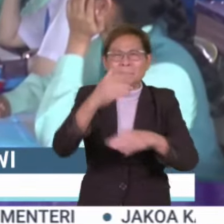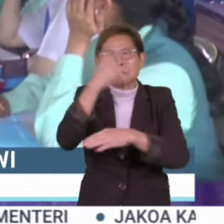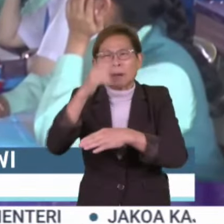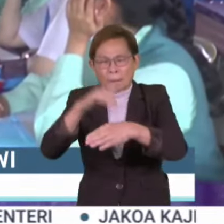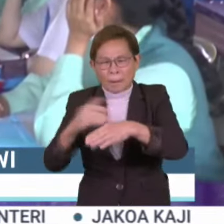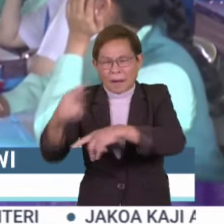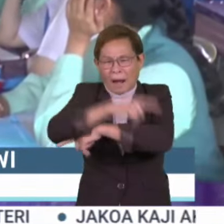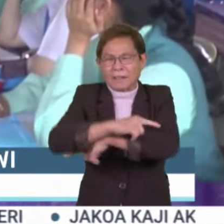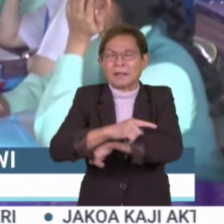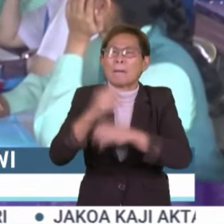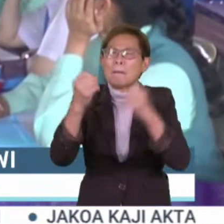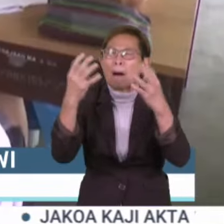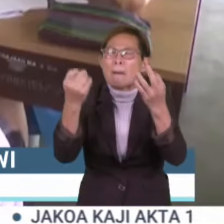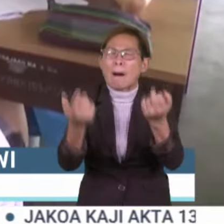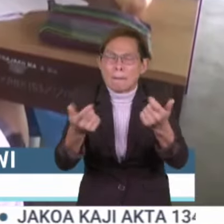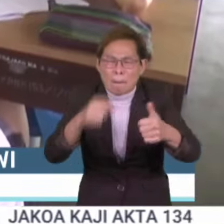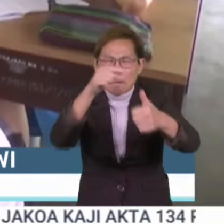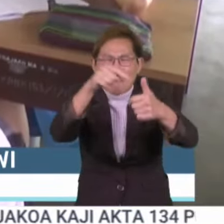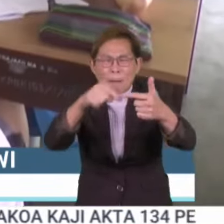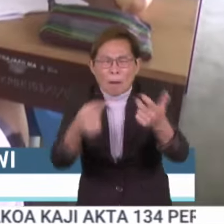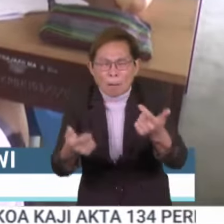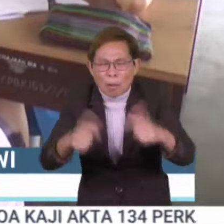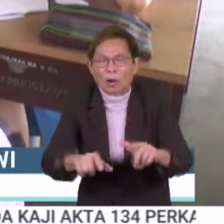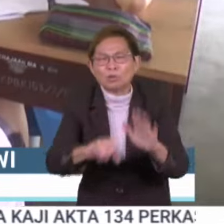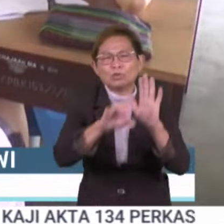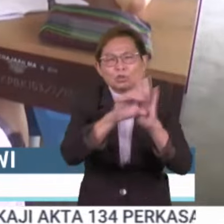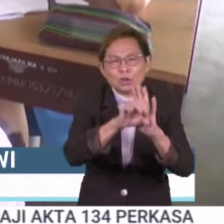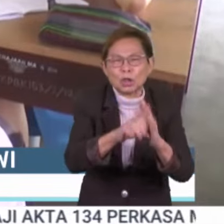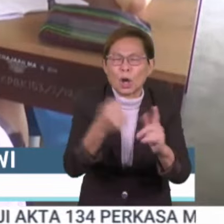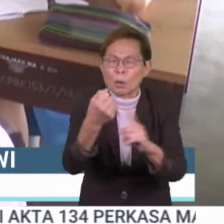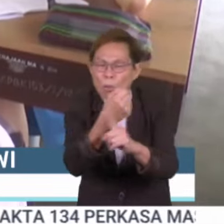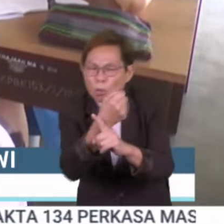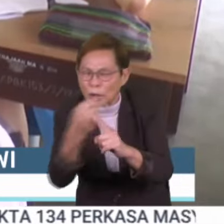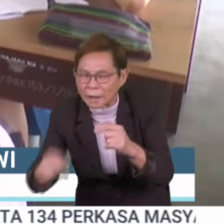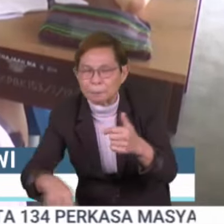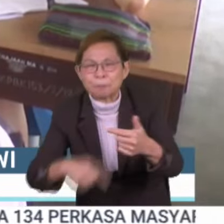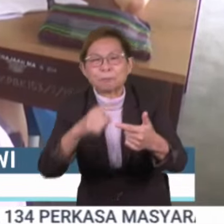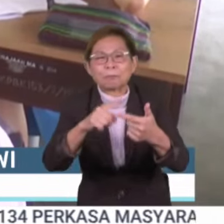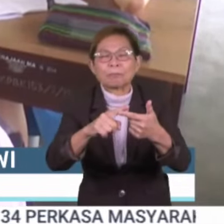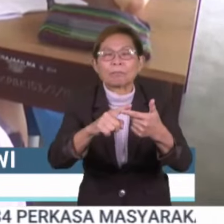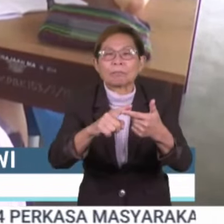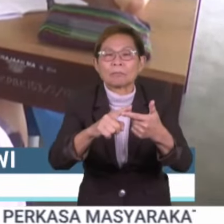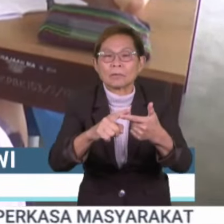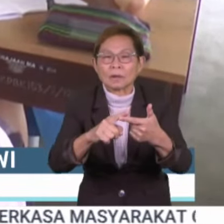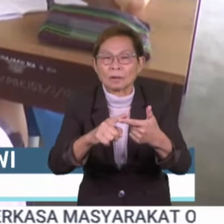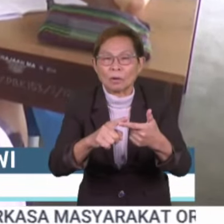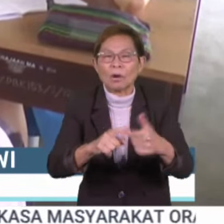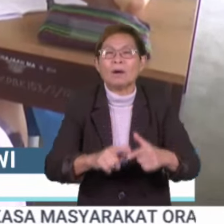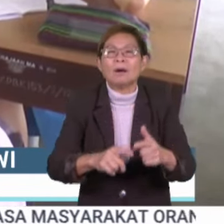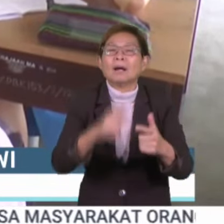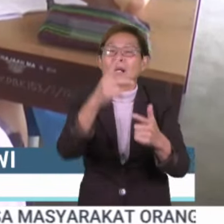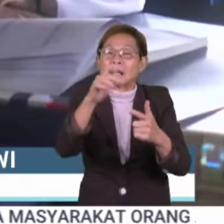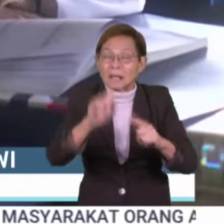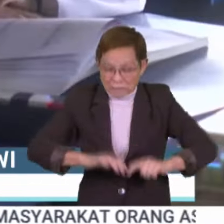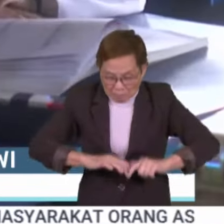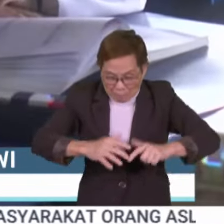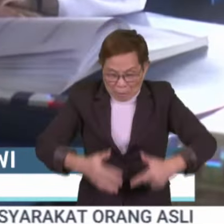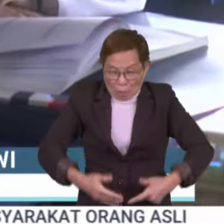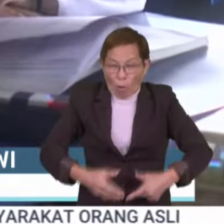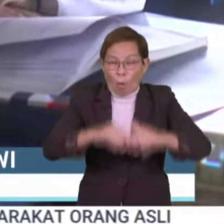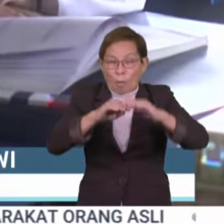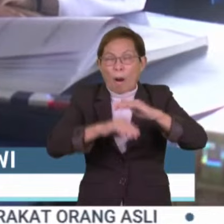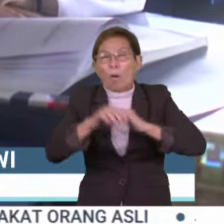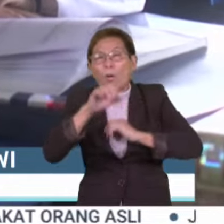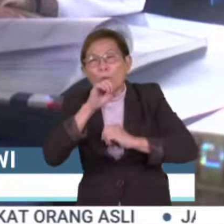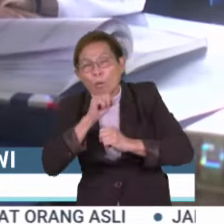kalangan remaja sekolah, seperti kes buli, seperti kes mengandung di bawah